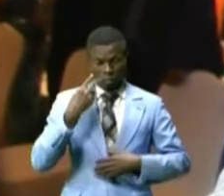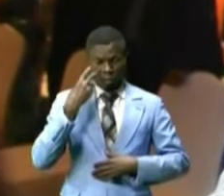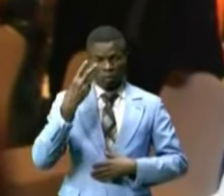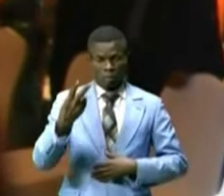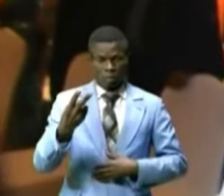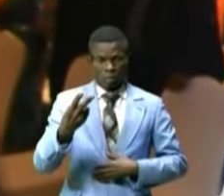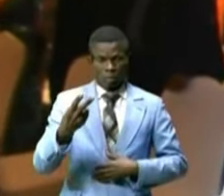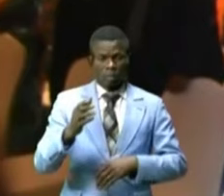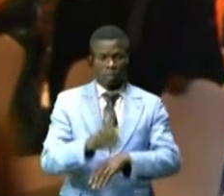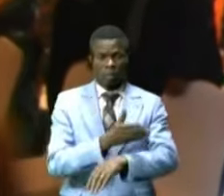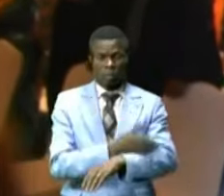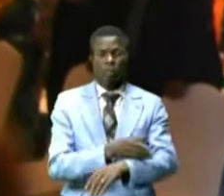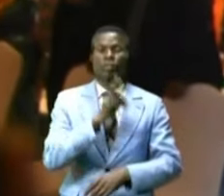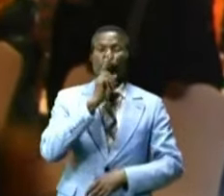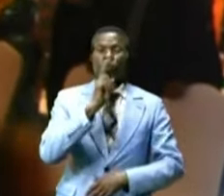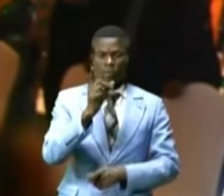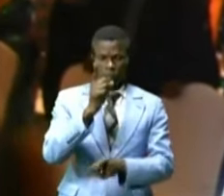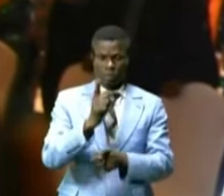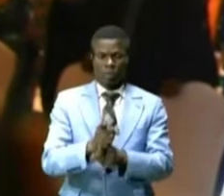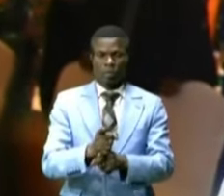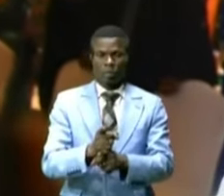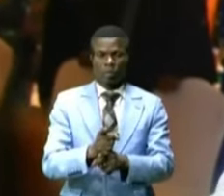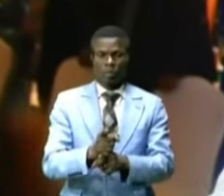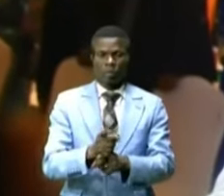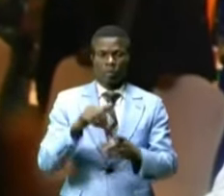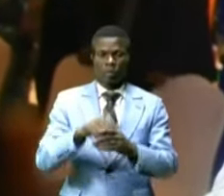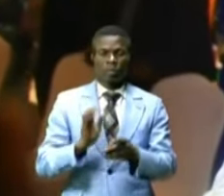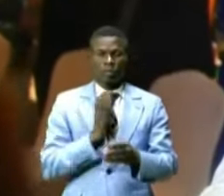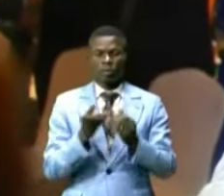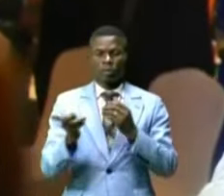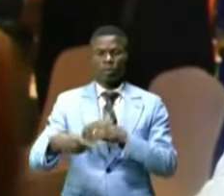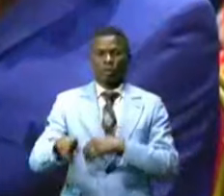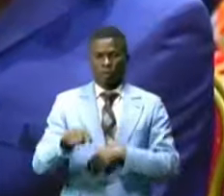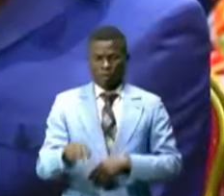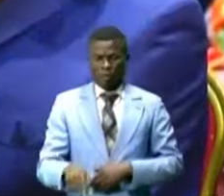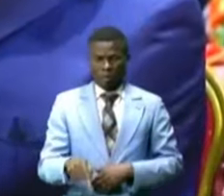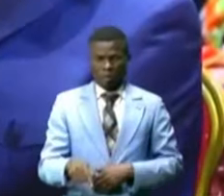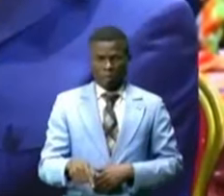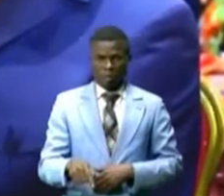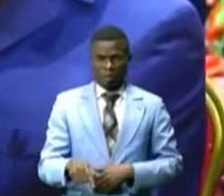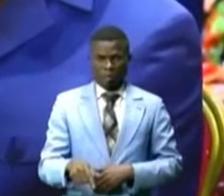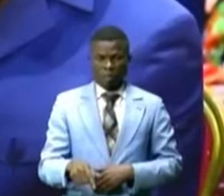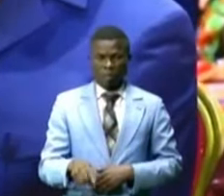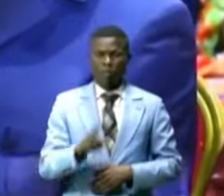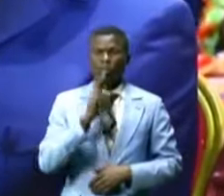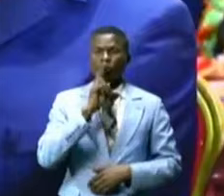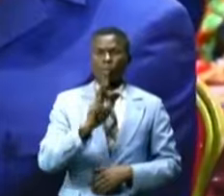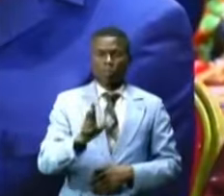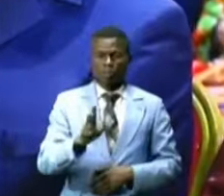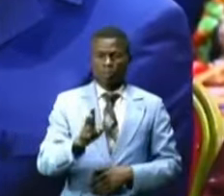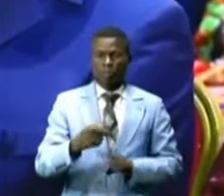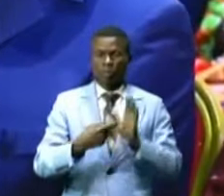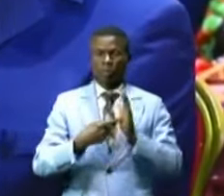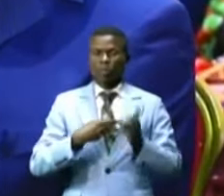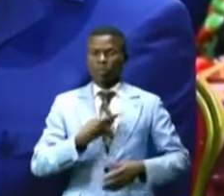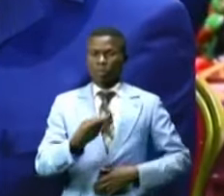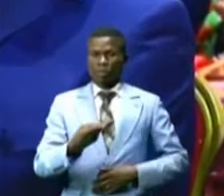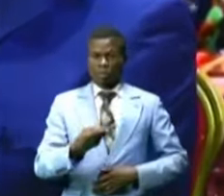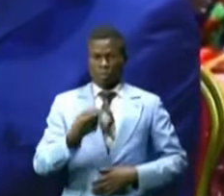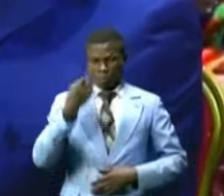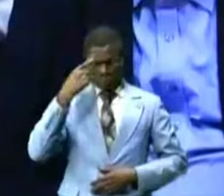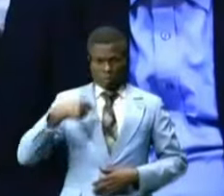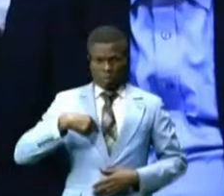progrès significatifs et inégalés dans notre province. La vérité de sa dévotion à notre cause